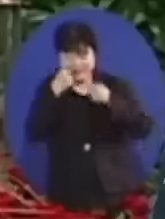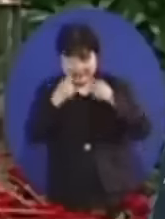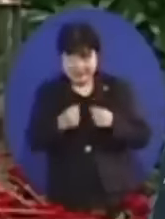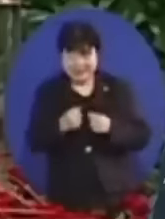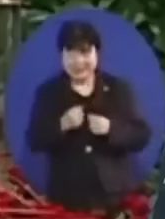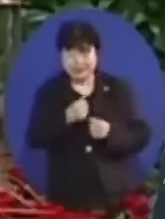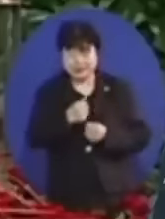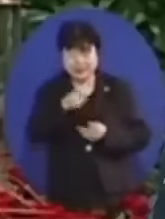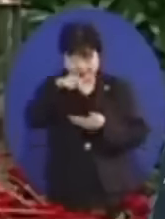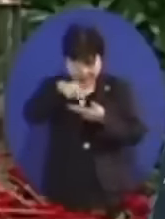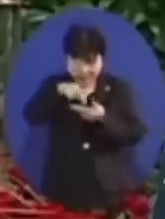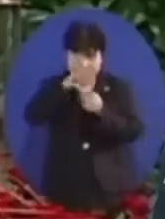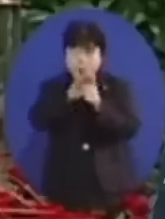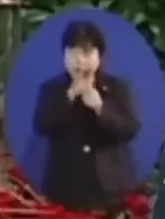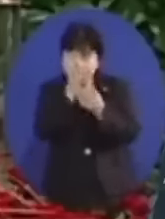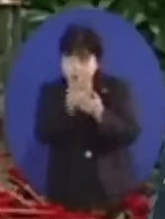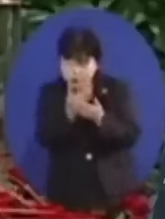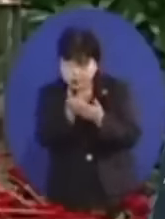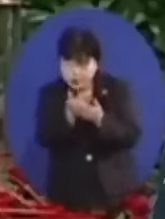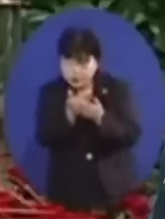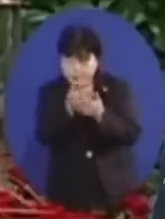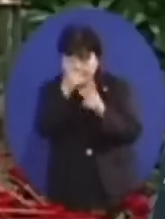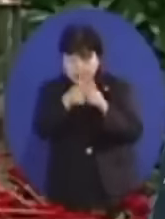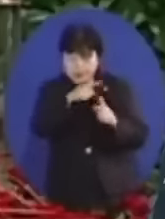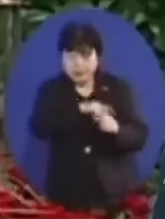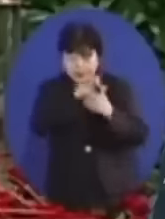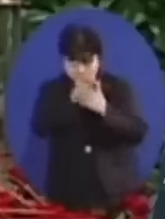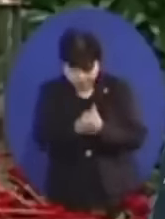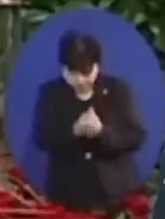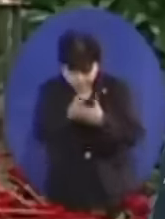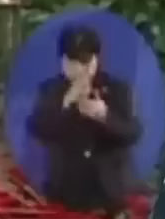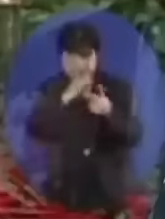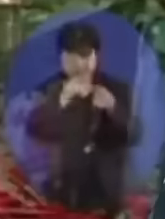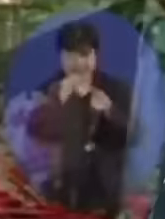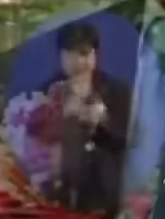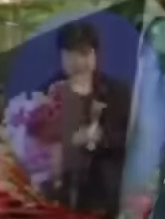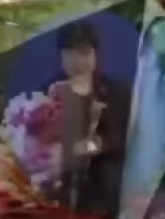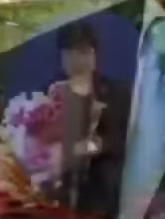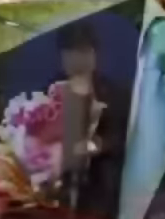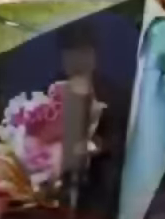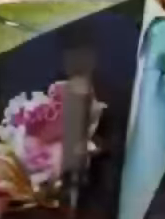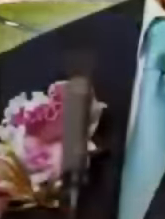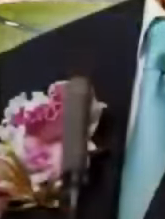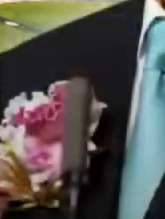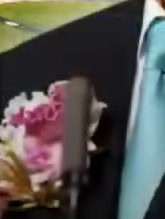살다가 주 앞에 서게 하여 주시옵소서. 예수님 이름으로 기도합니다. 아멘.